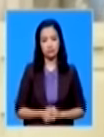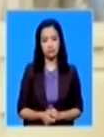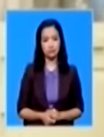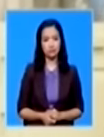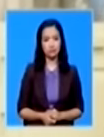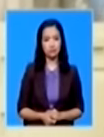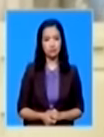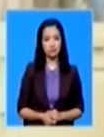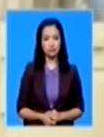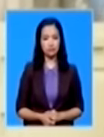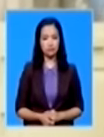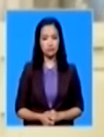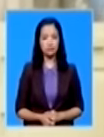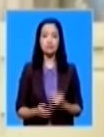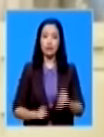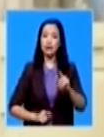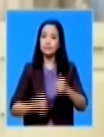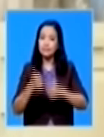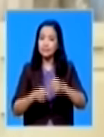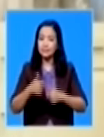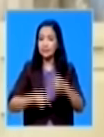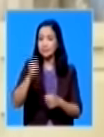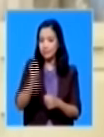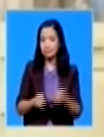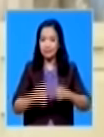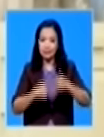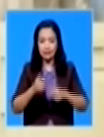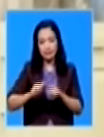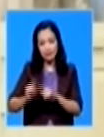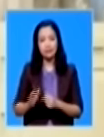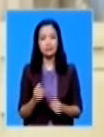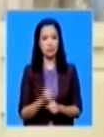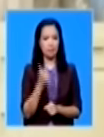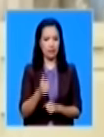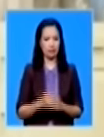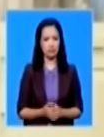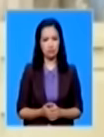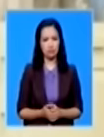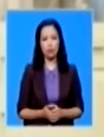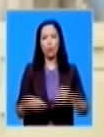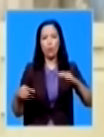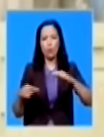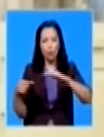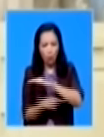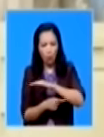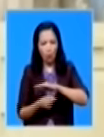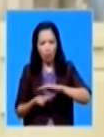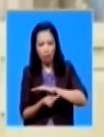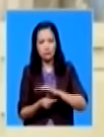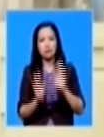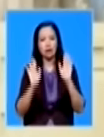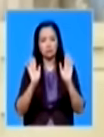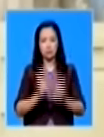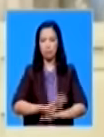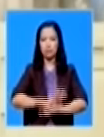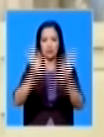ไปอะไรประมูลไปแข่งขันโดยเสรีไงมันจะได้เลิกไอ้เรื่องการทุจริตคอร์รัปชันกันทันทีอันนี้เป็นไป